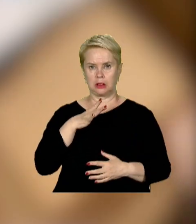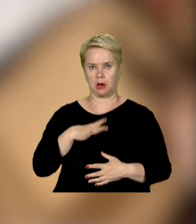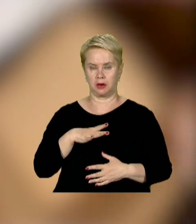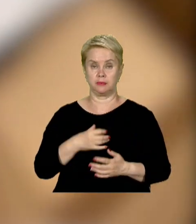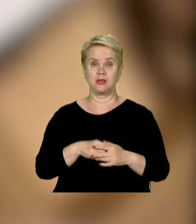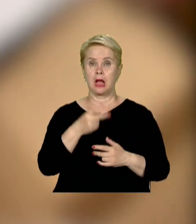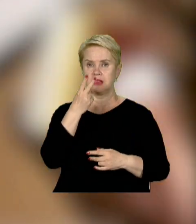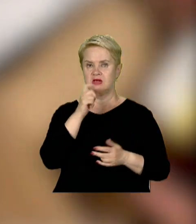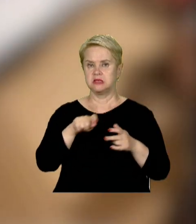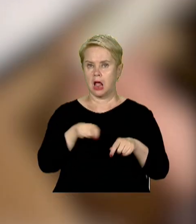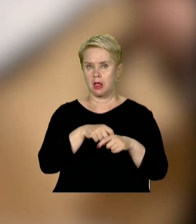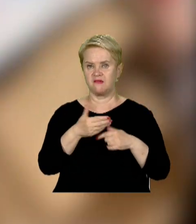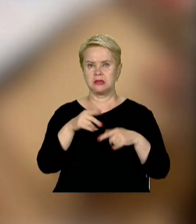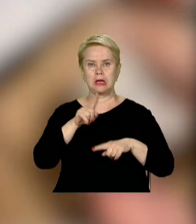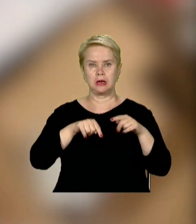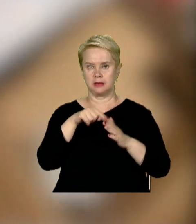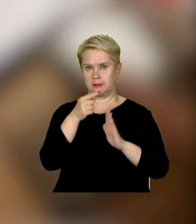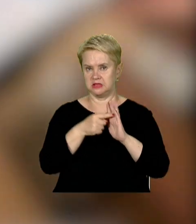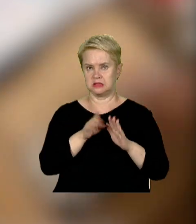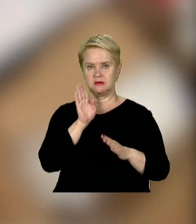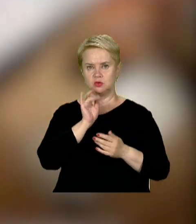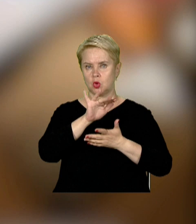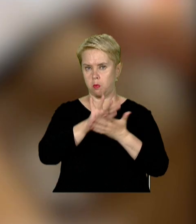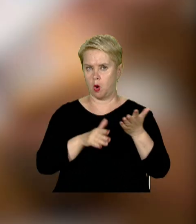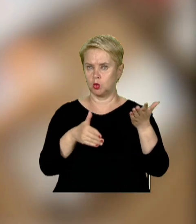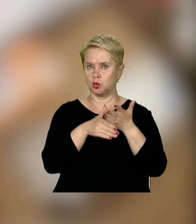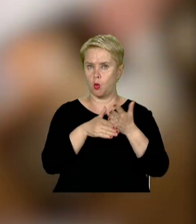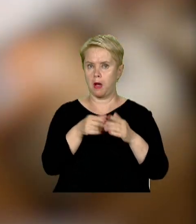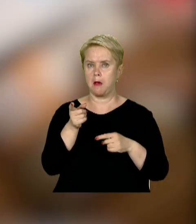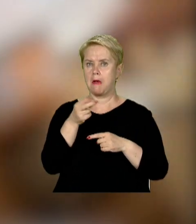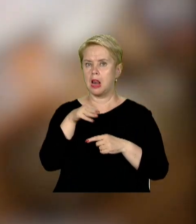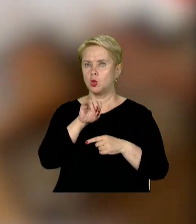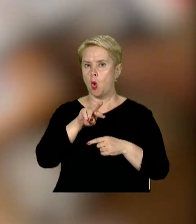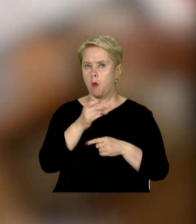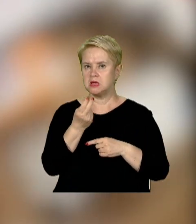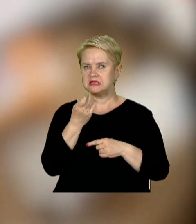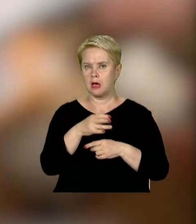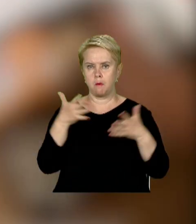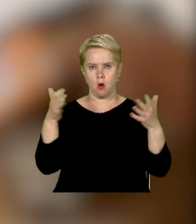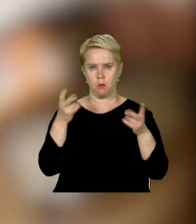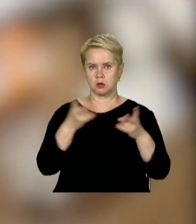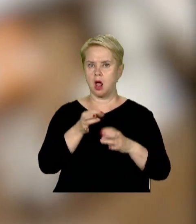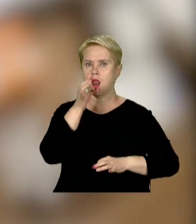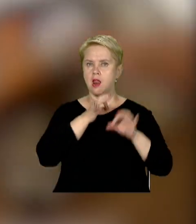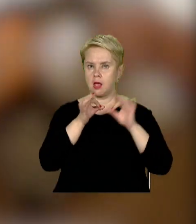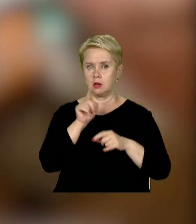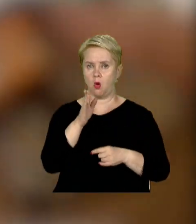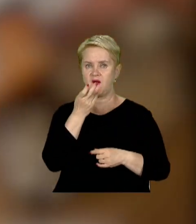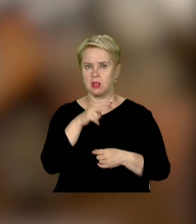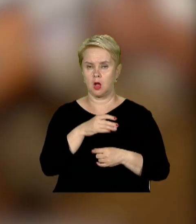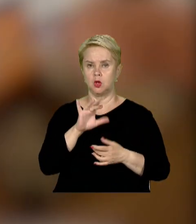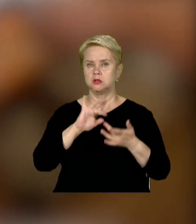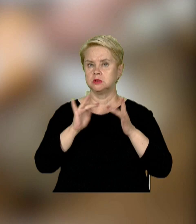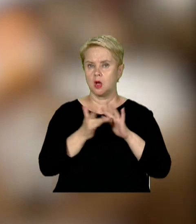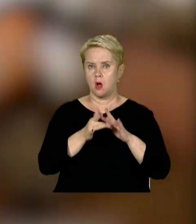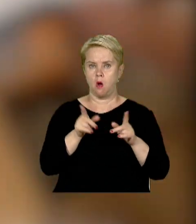это. За 200 кілометрів від рідного міста дівчина продовжила допомагати мелітопольцям. Найбільша потреба була в ліках. Тож влада у